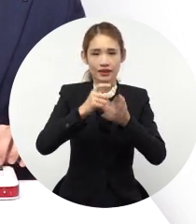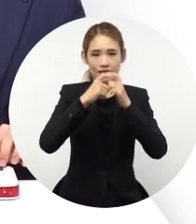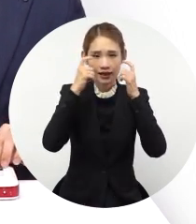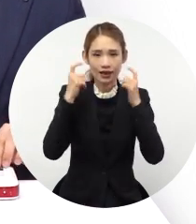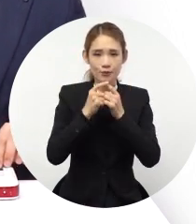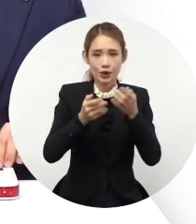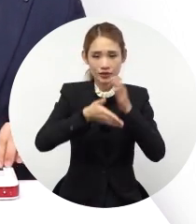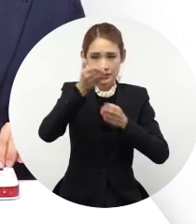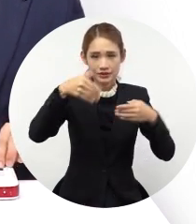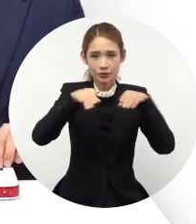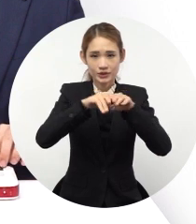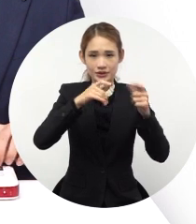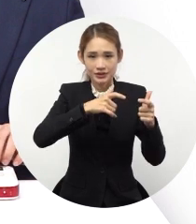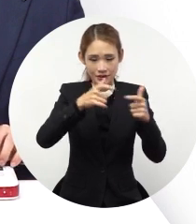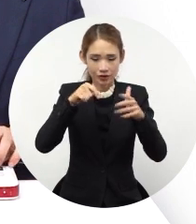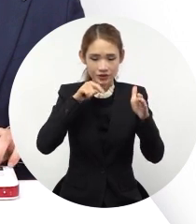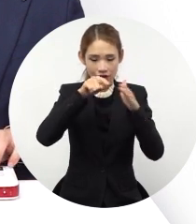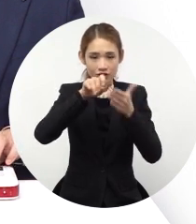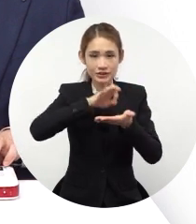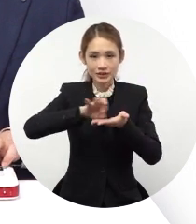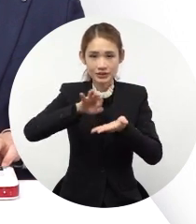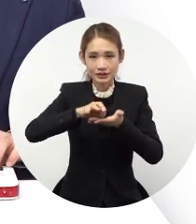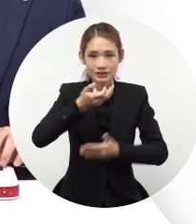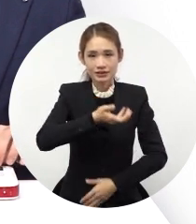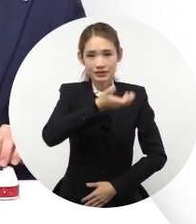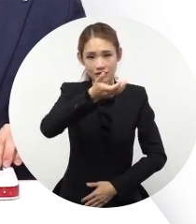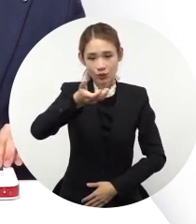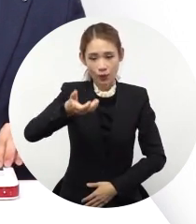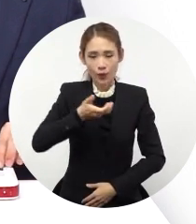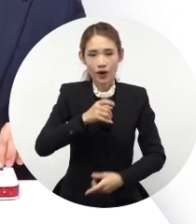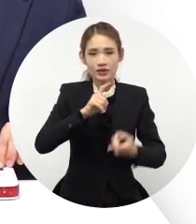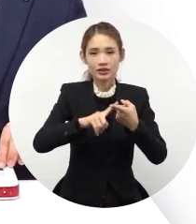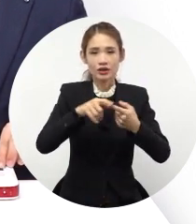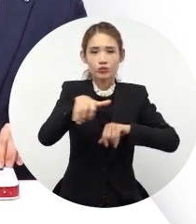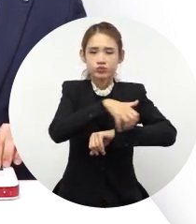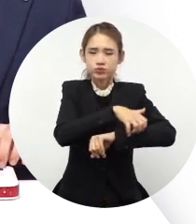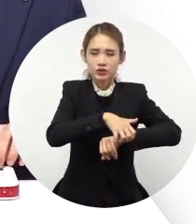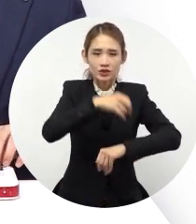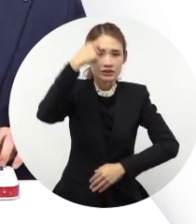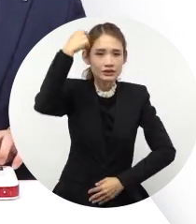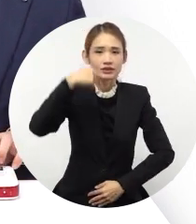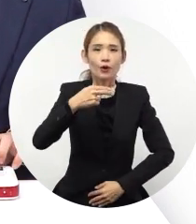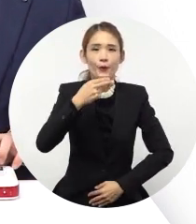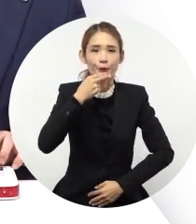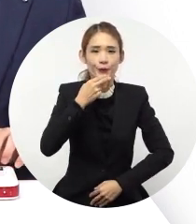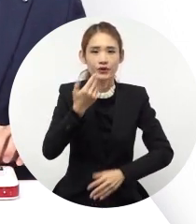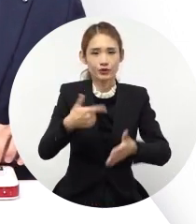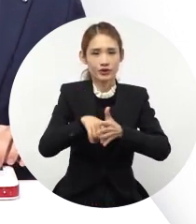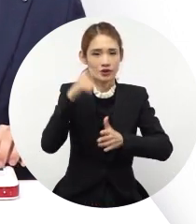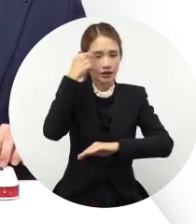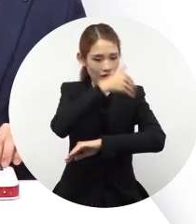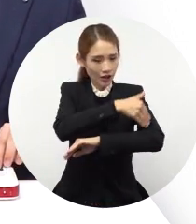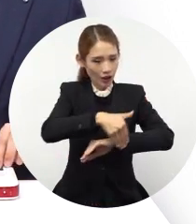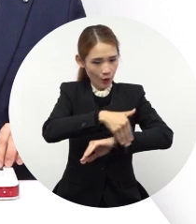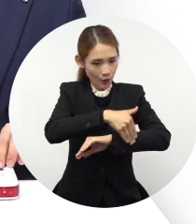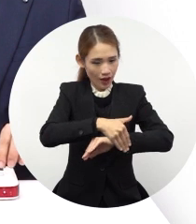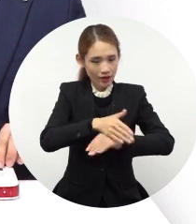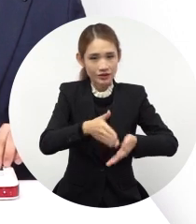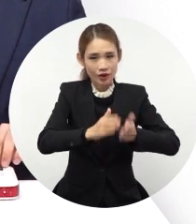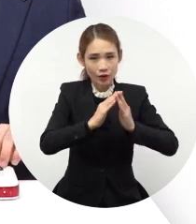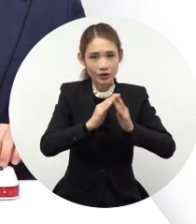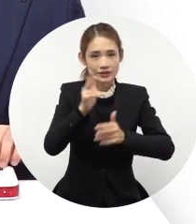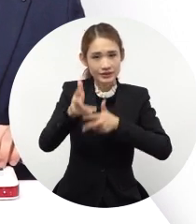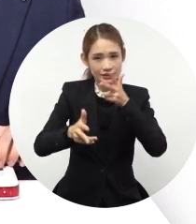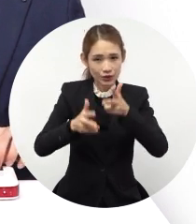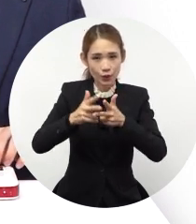개별 시설물, 지역을 접근, 이용, 이동함에 있어서 불편을 느끼지 않도록 계획하고